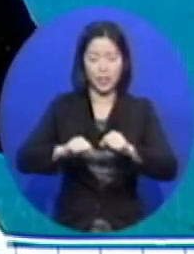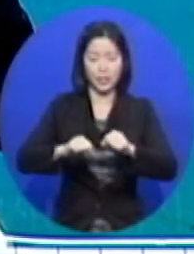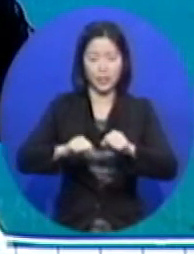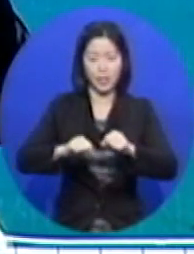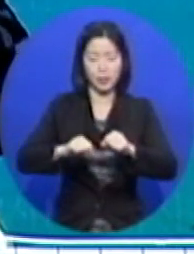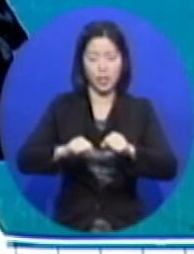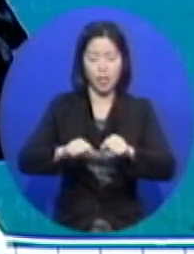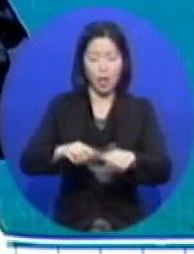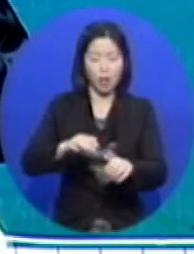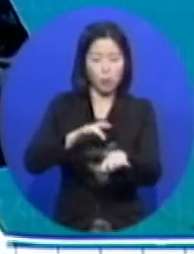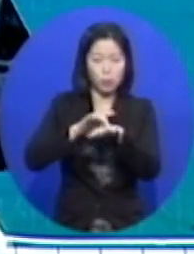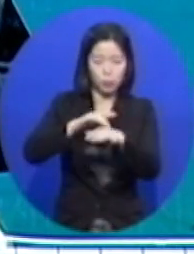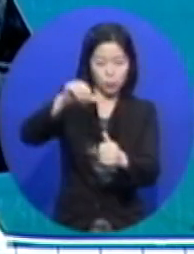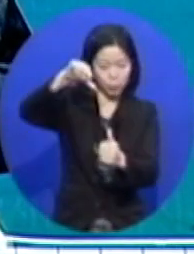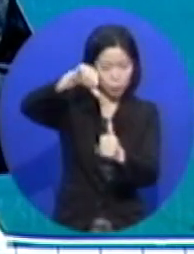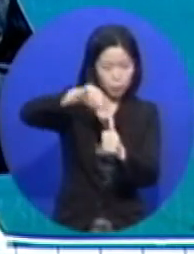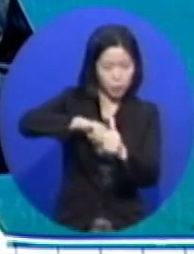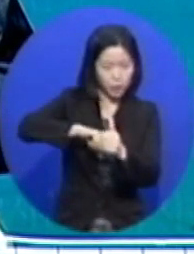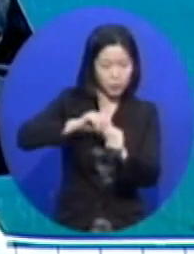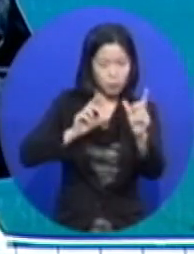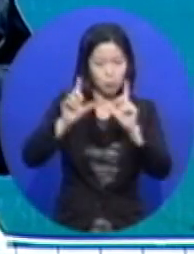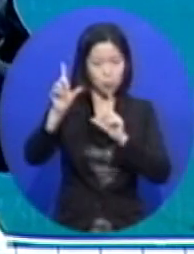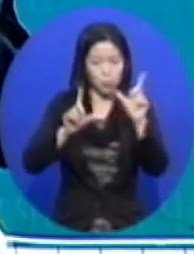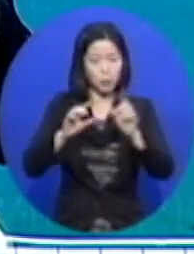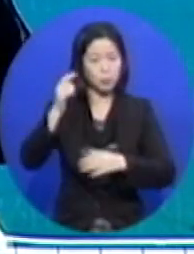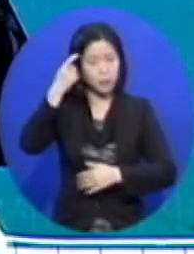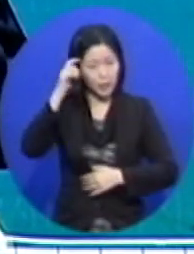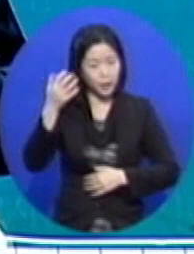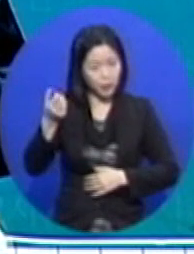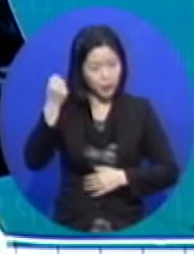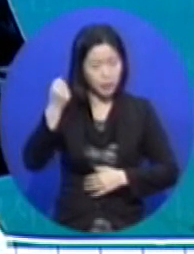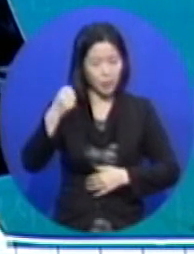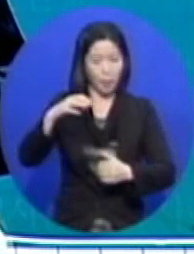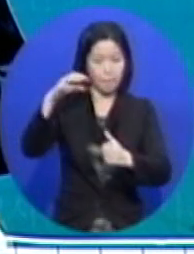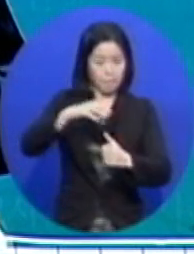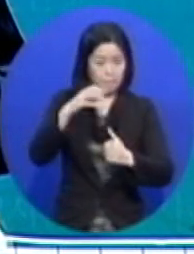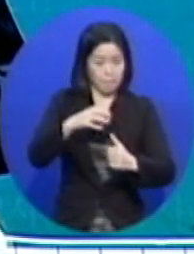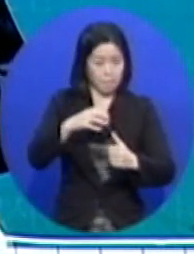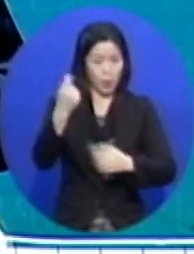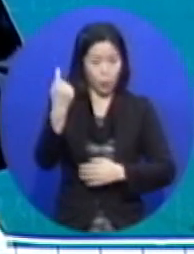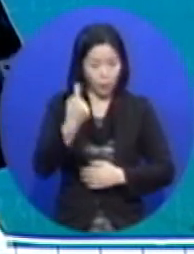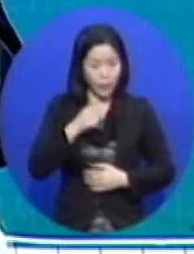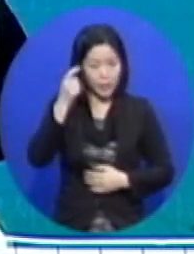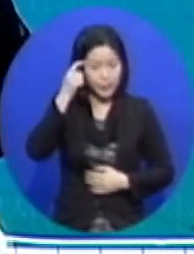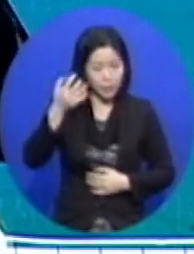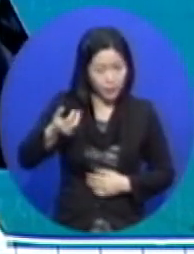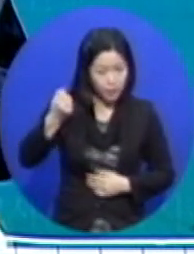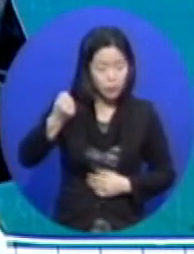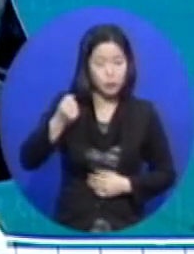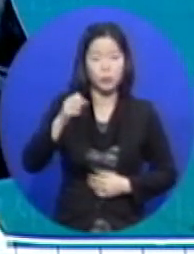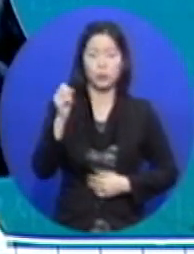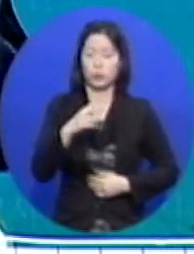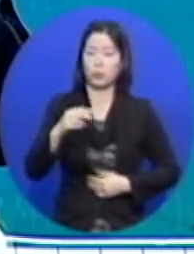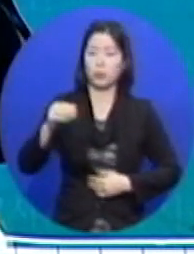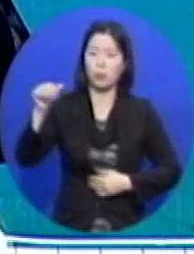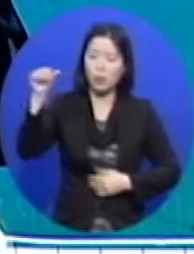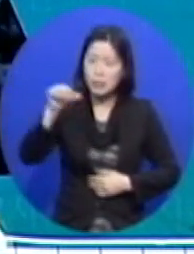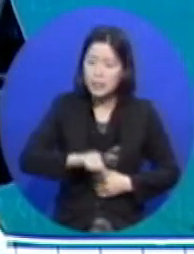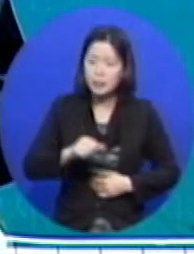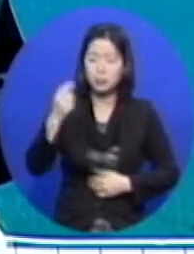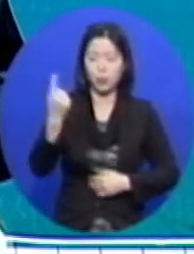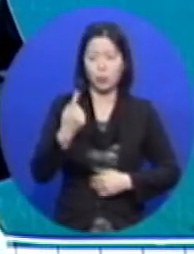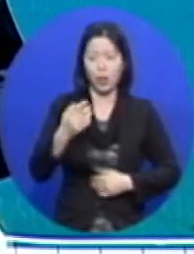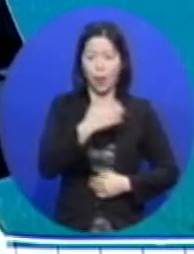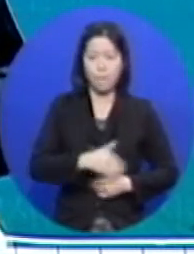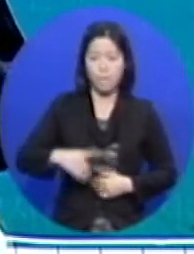귀신들린 현상을 생각하거나 또는 핍박이 온다 고 생각하거나 또는 것은 실패가 오거나 몸이